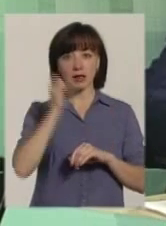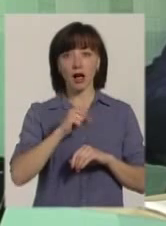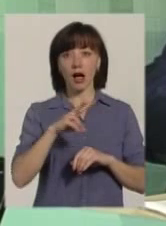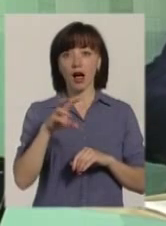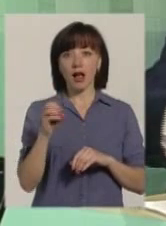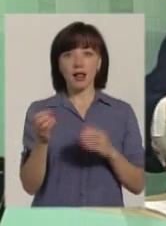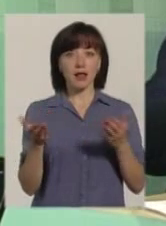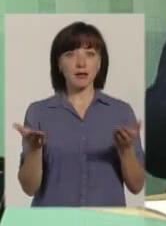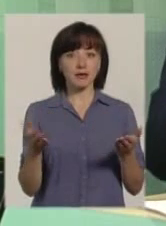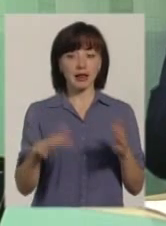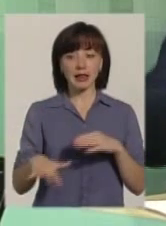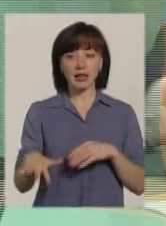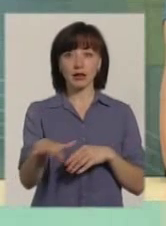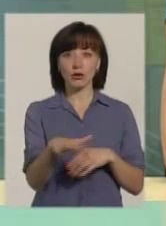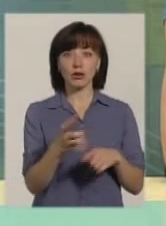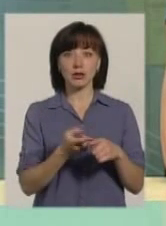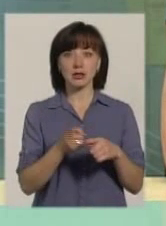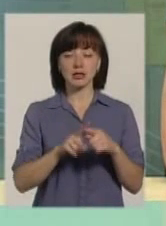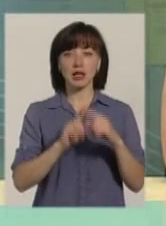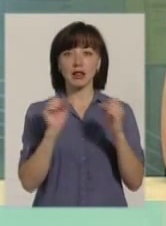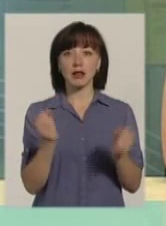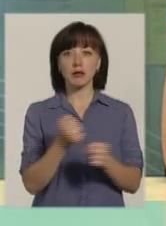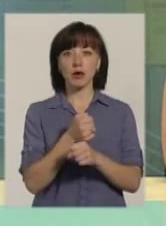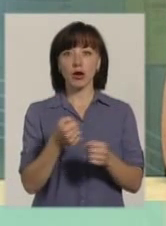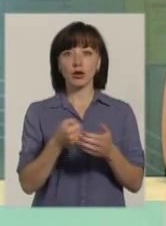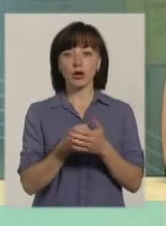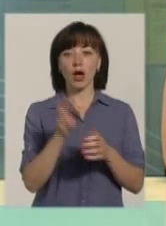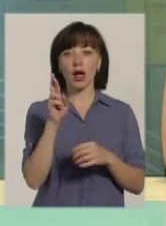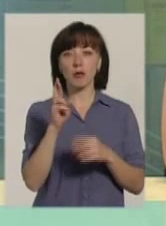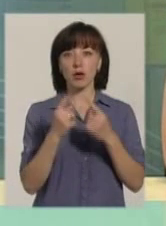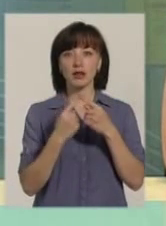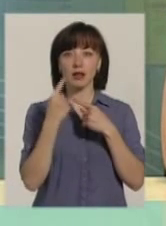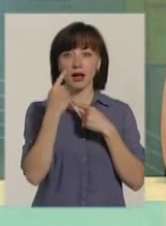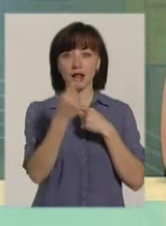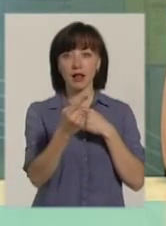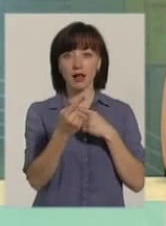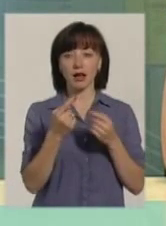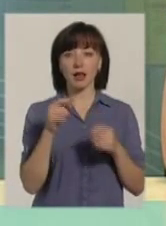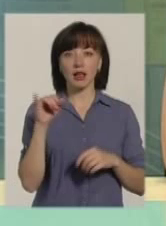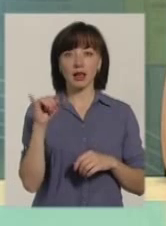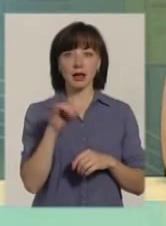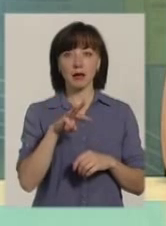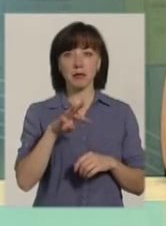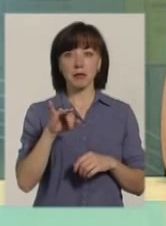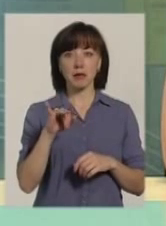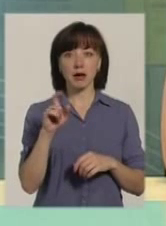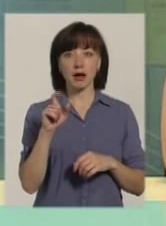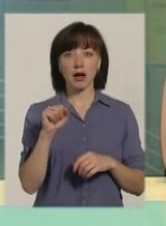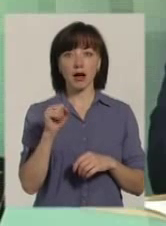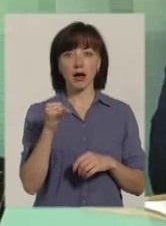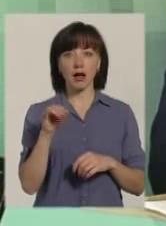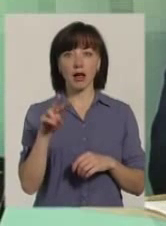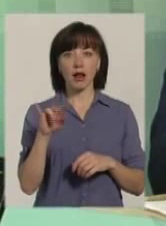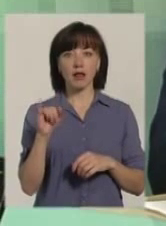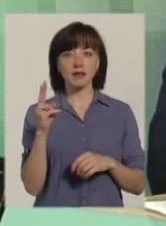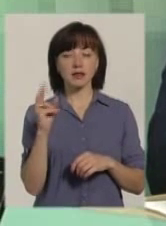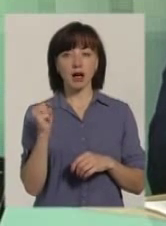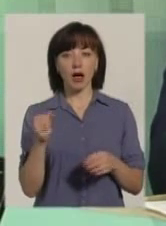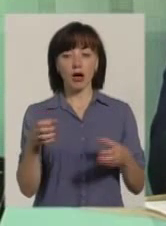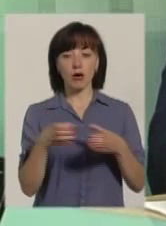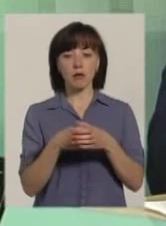інші територіально це неможливо, до Ярмолинець їм дуже далеко, і Михайлівська громада залишилась поза увагою.